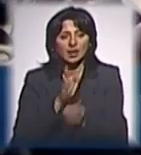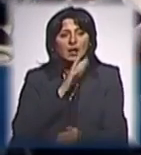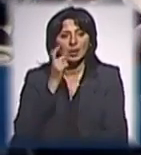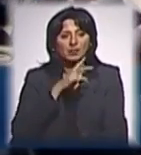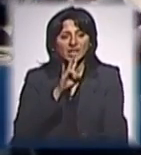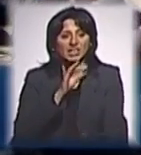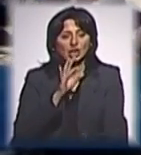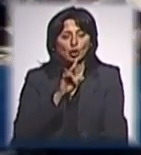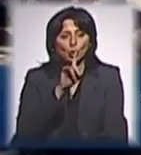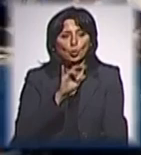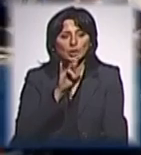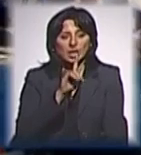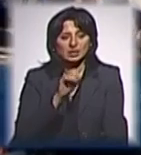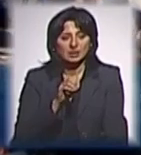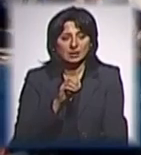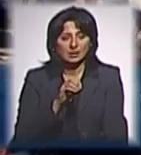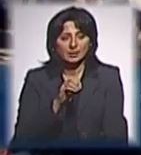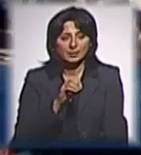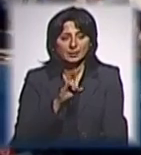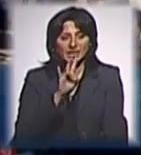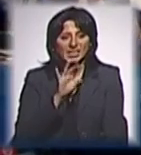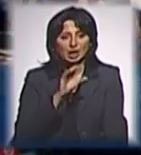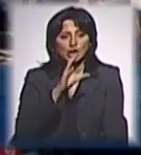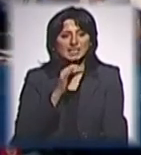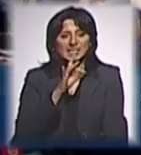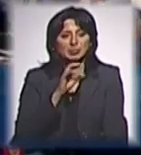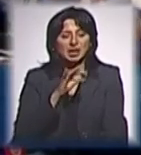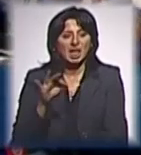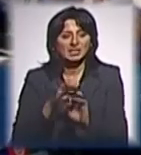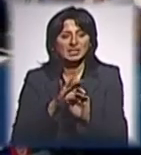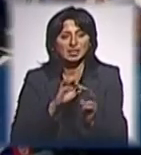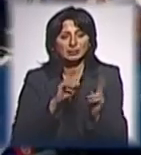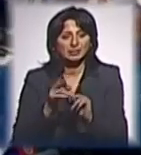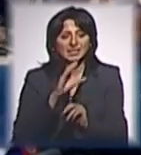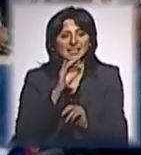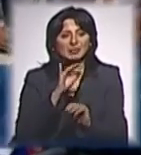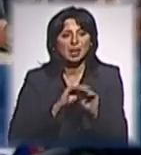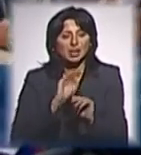ქალბატონი ნინო ხუნდაძე, ნინო სირბილაძე მეუღლის გვარით გამოვა